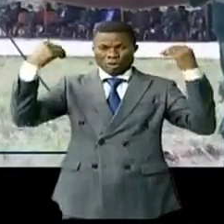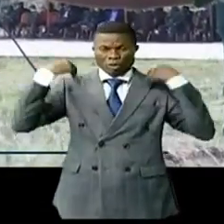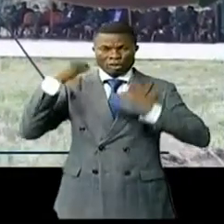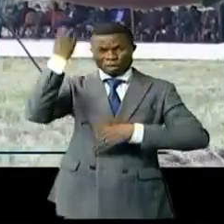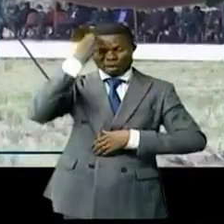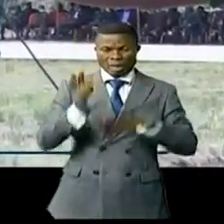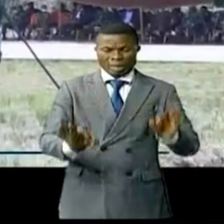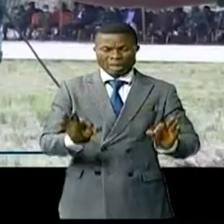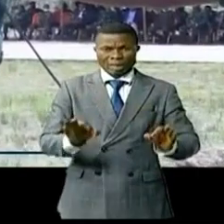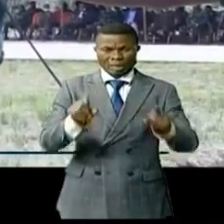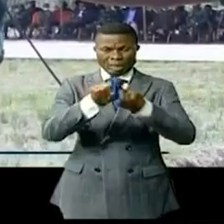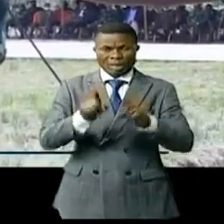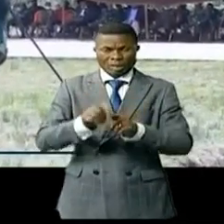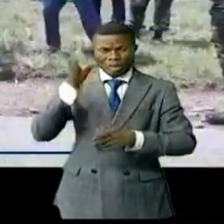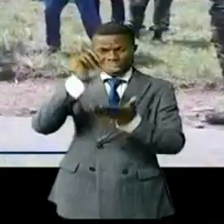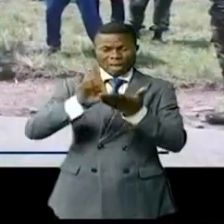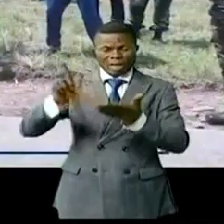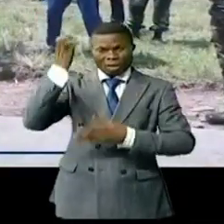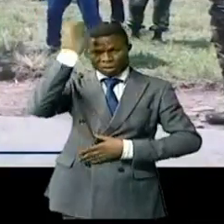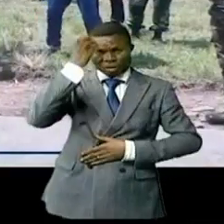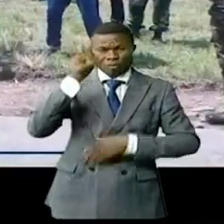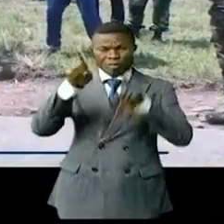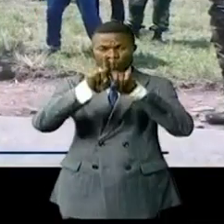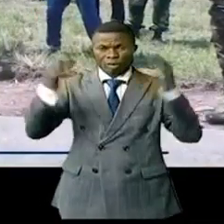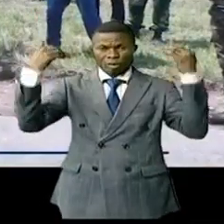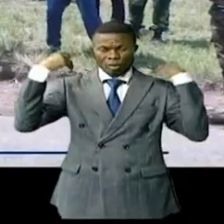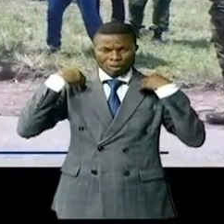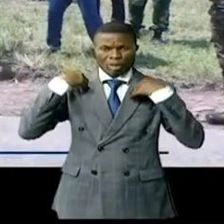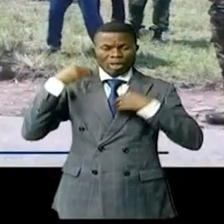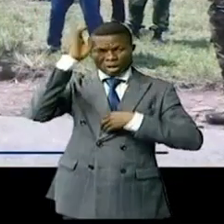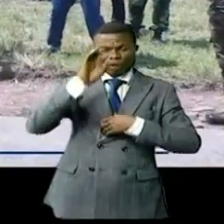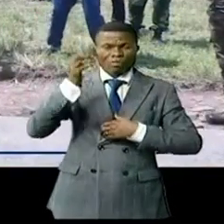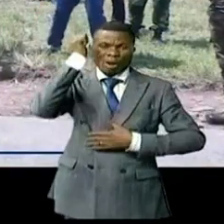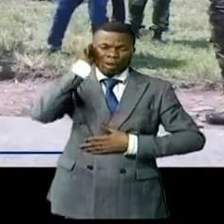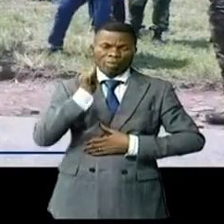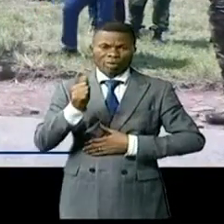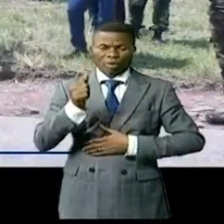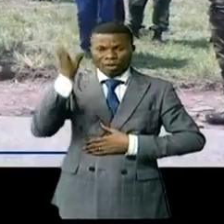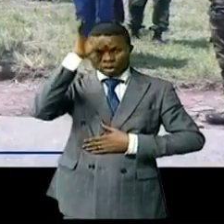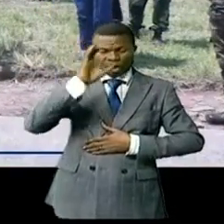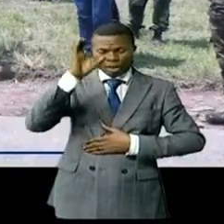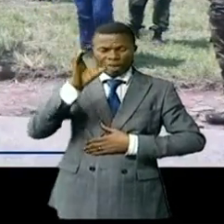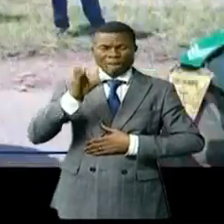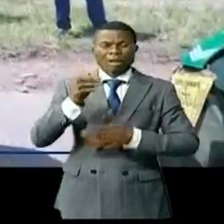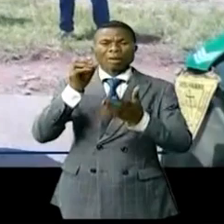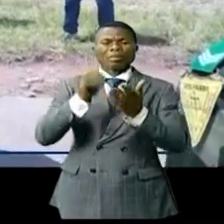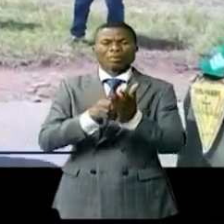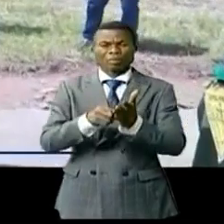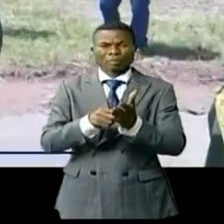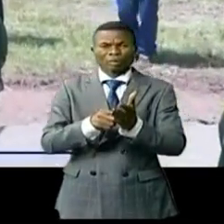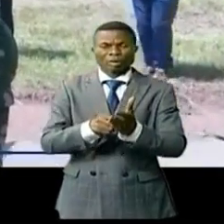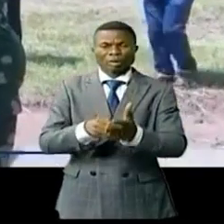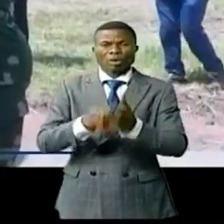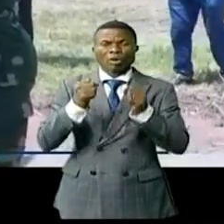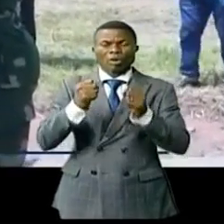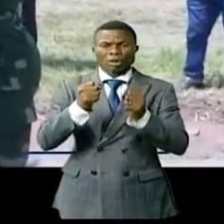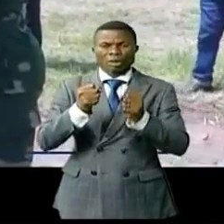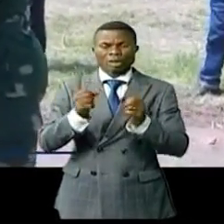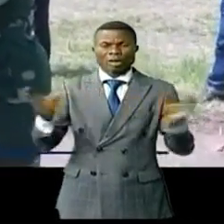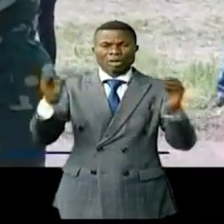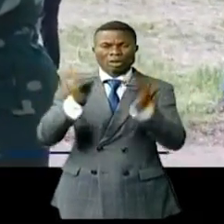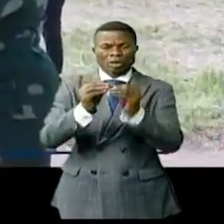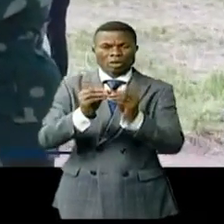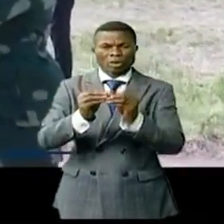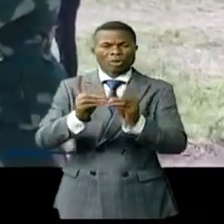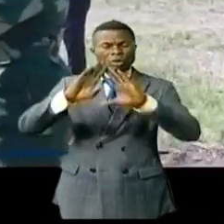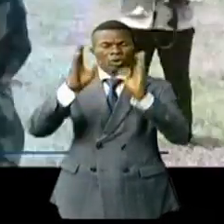terrestre, le lieutenant général Sika Boufal, et au chef d'état-major de la force navale, le général-major Linguma Matalinguma, qui à leur tour les ont remis aux commandants